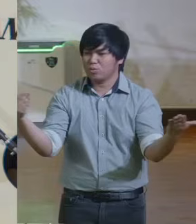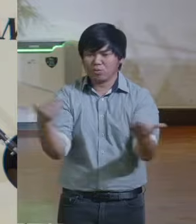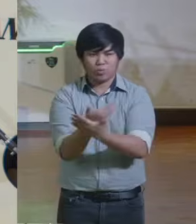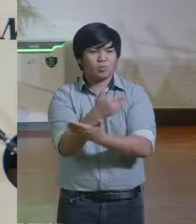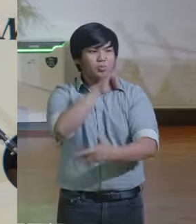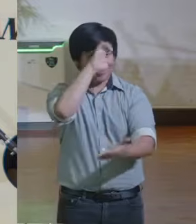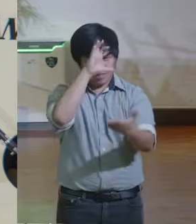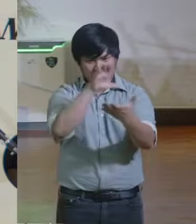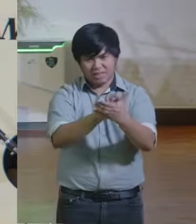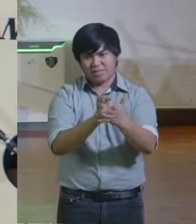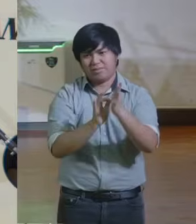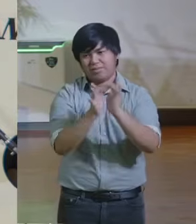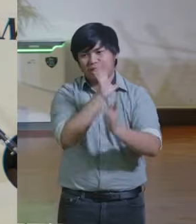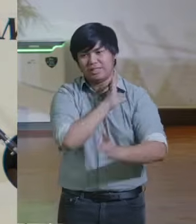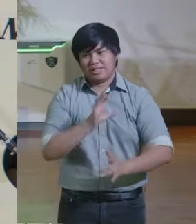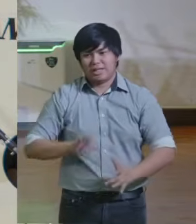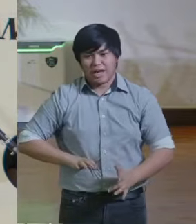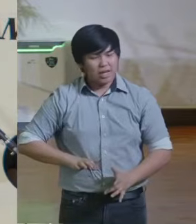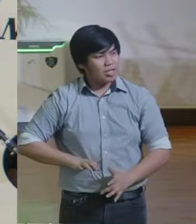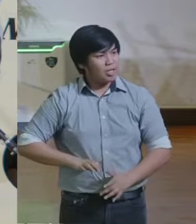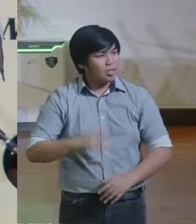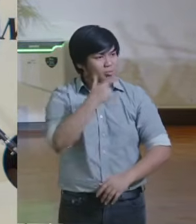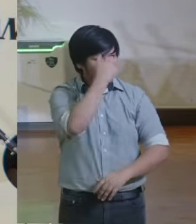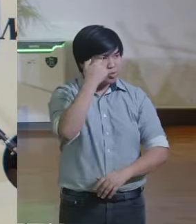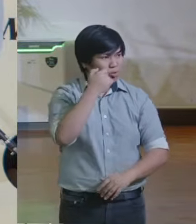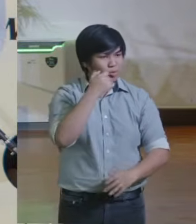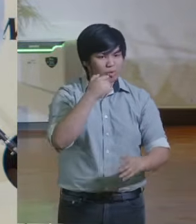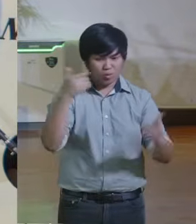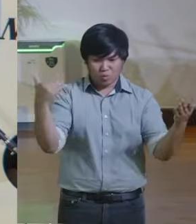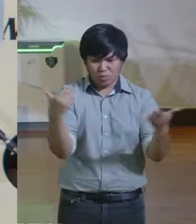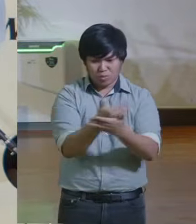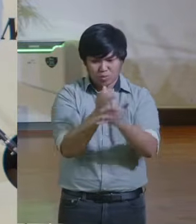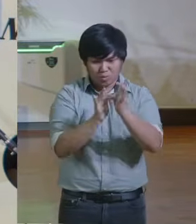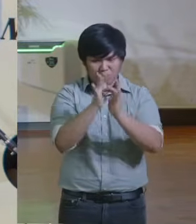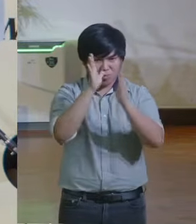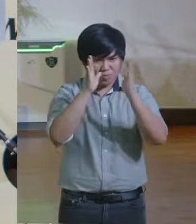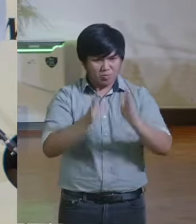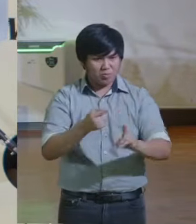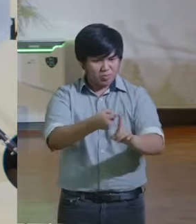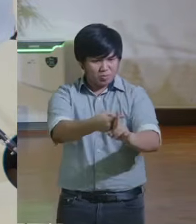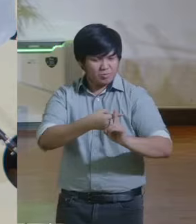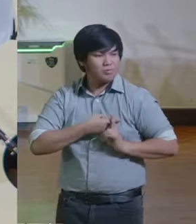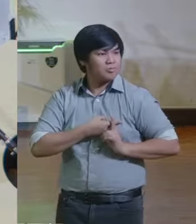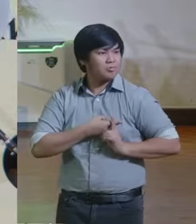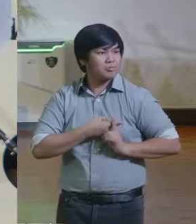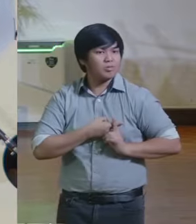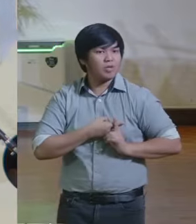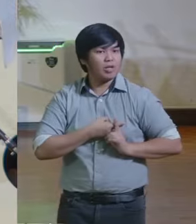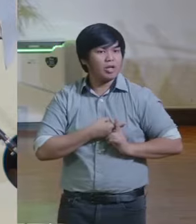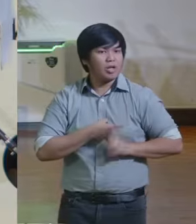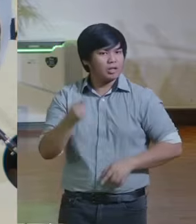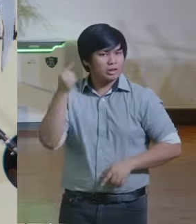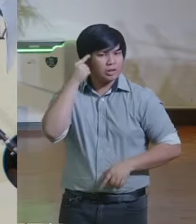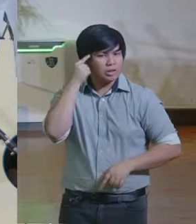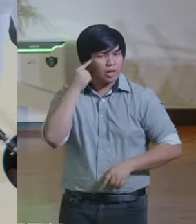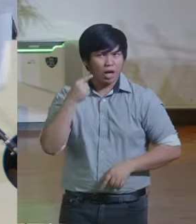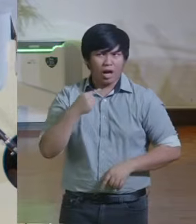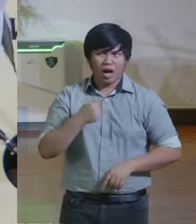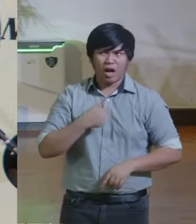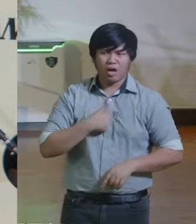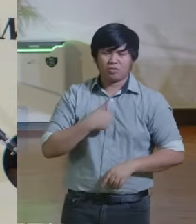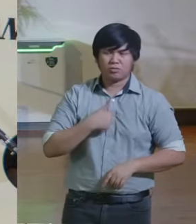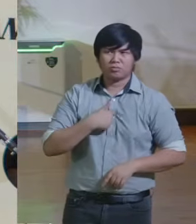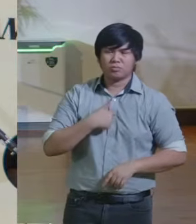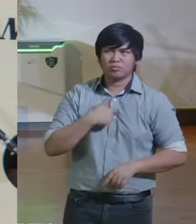pananampalataya. Sapagkat yung mga bago sa pananampalataya, yun ang pinaka-susceptible na mahulog sa